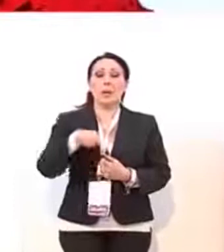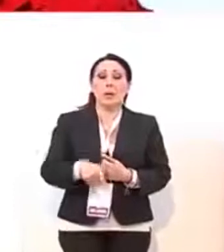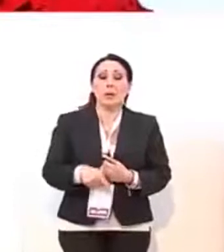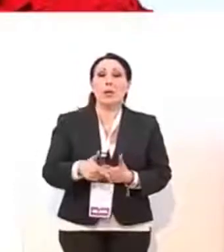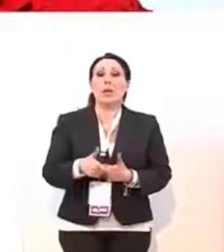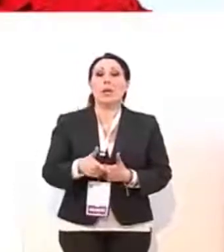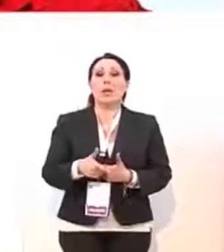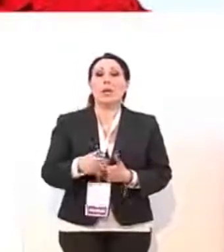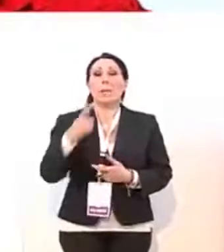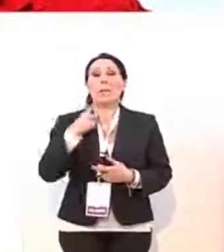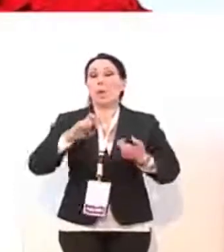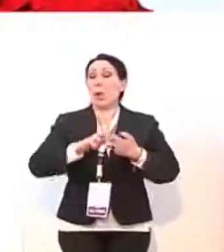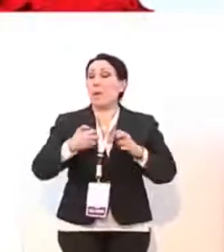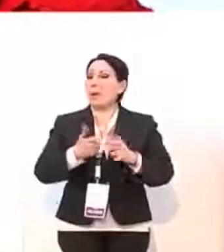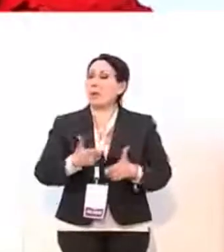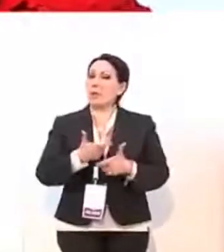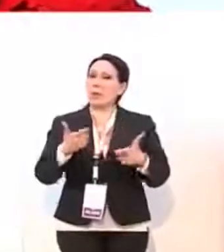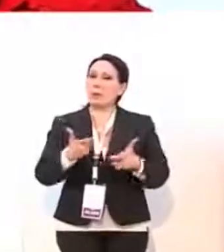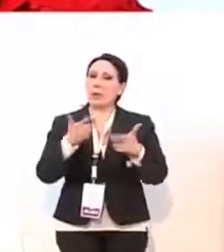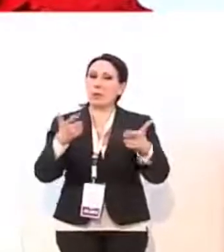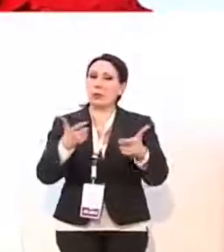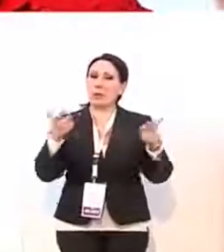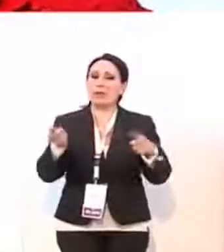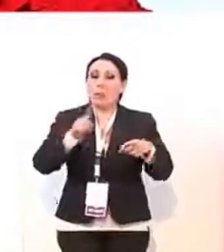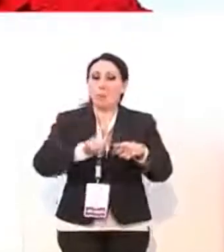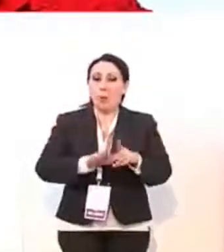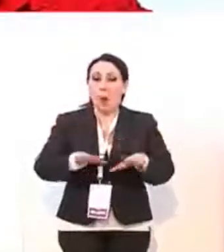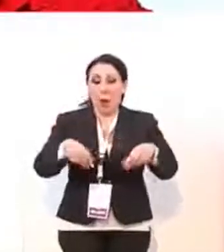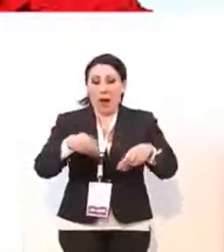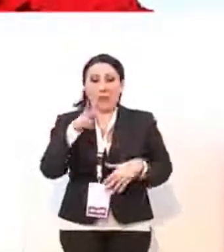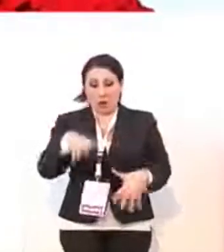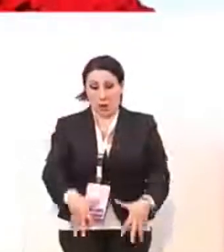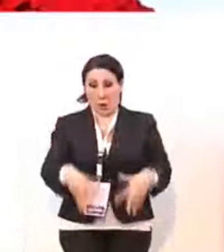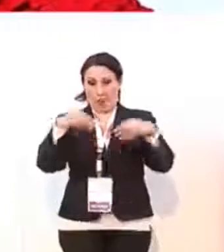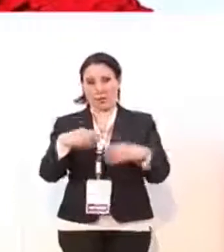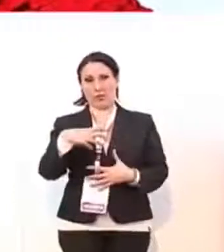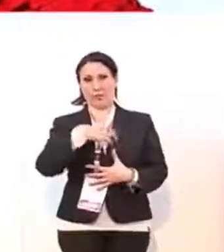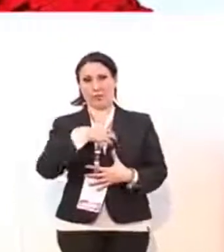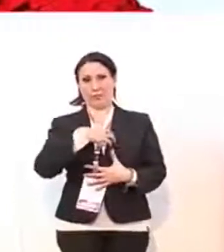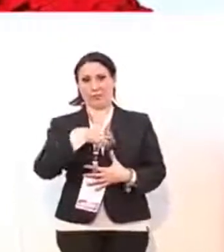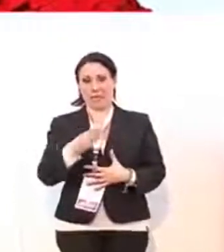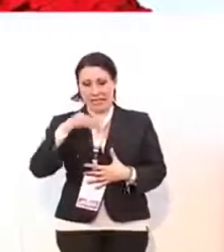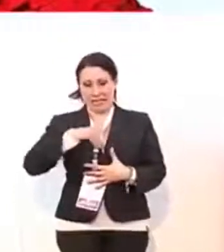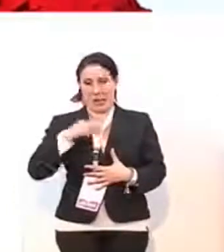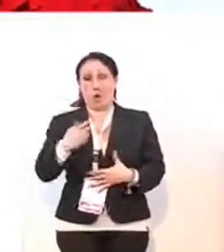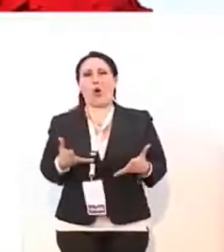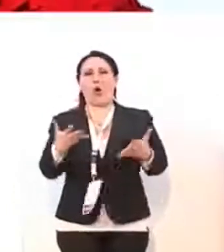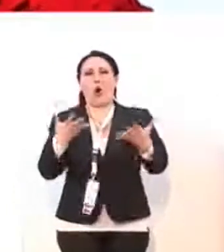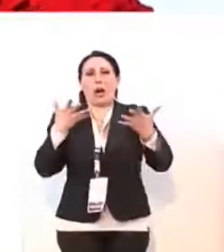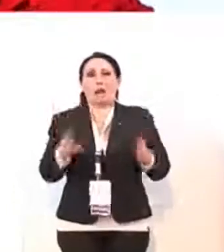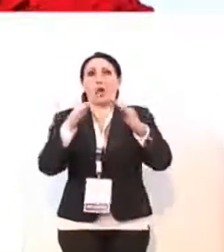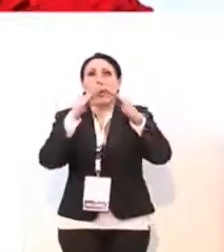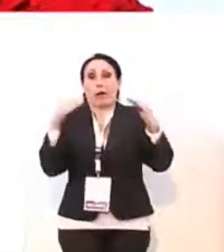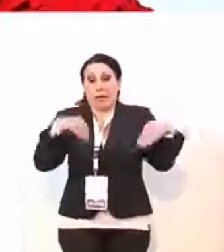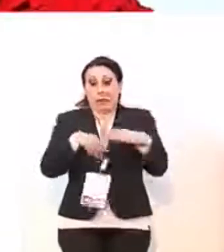crescendo, aiuta e dà coraggio alle donne a non rimanere dentro le quattro mura,